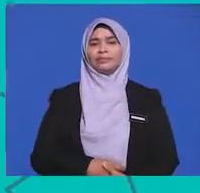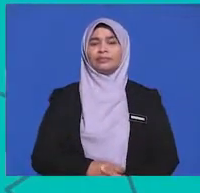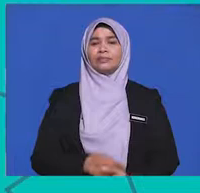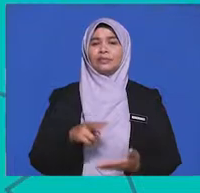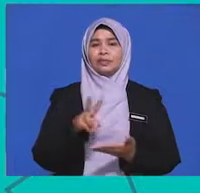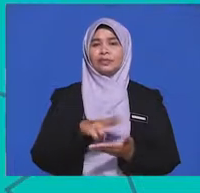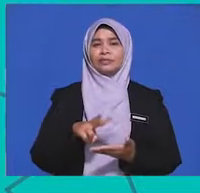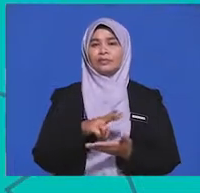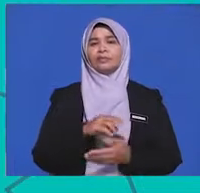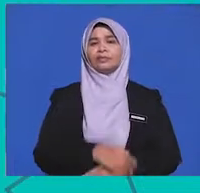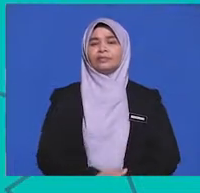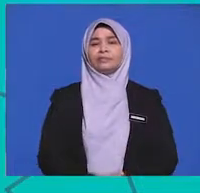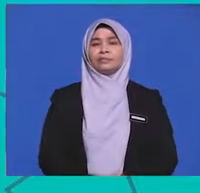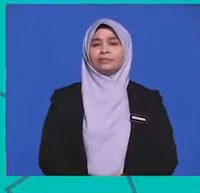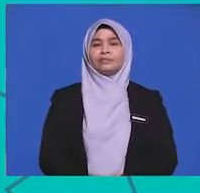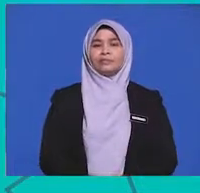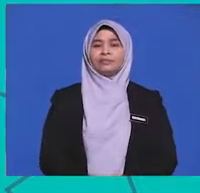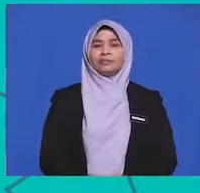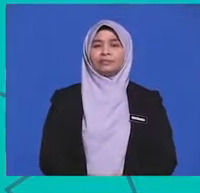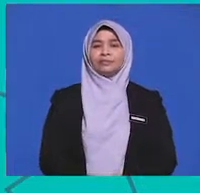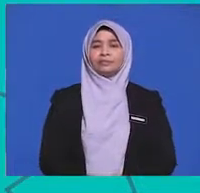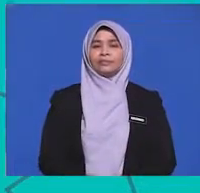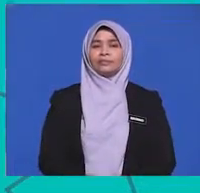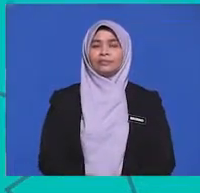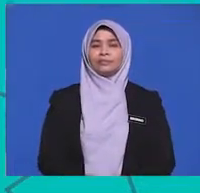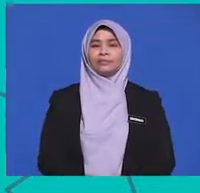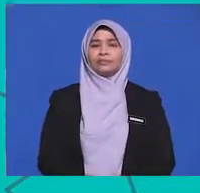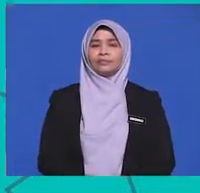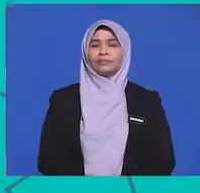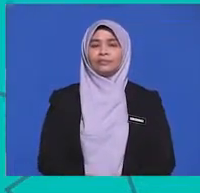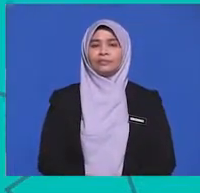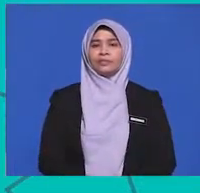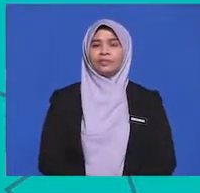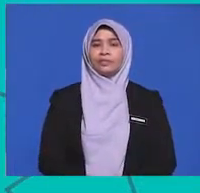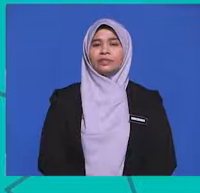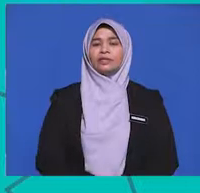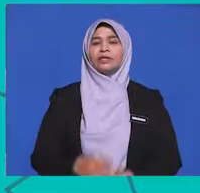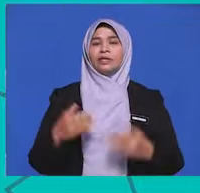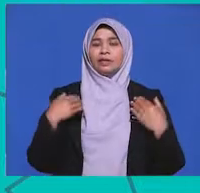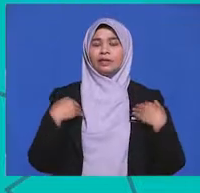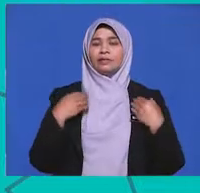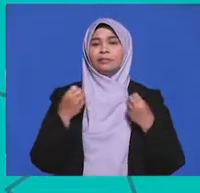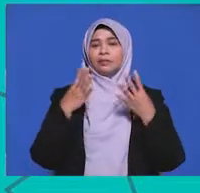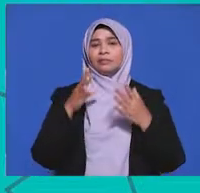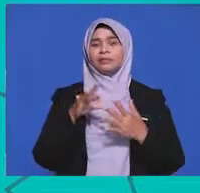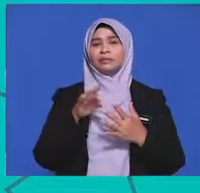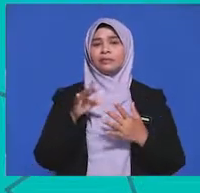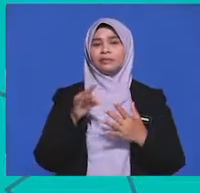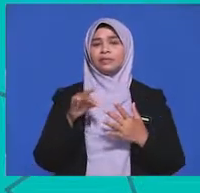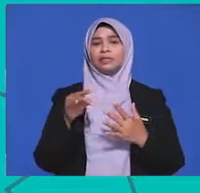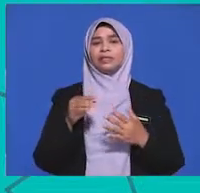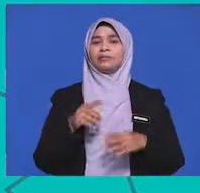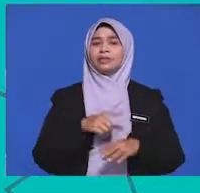penggunaan mesin teller automatik ataupun ATM. Terdapat beberapa pilihan